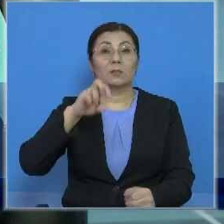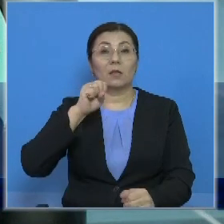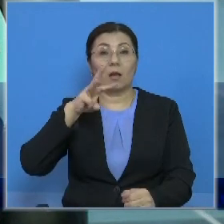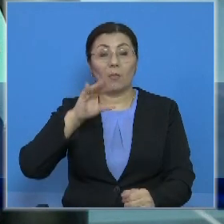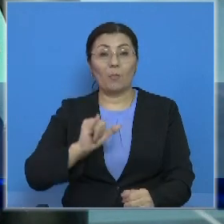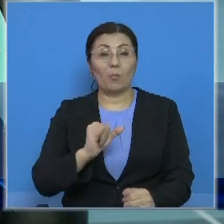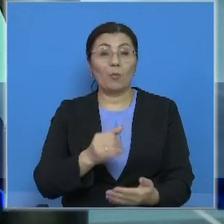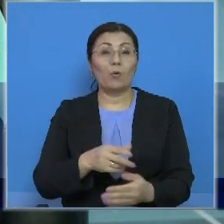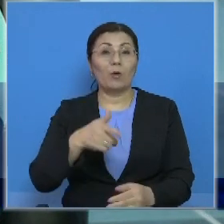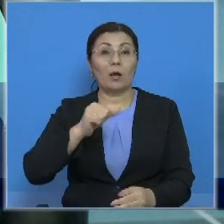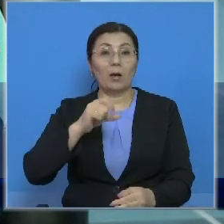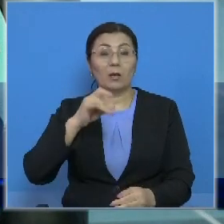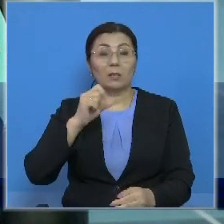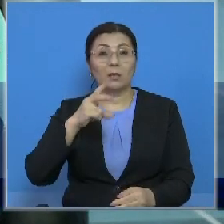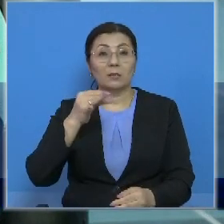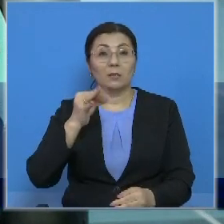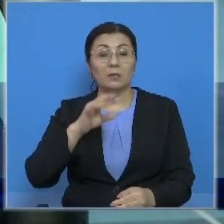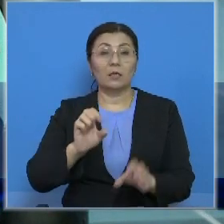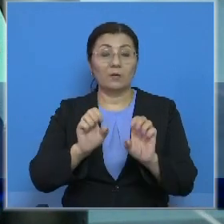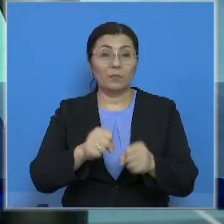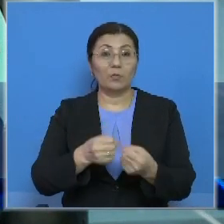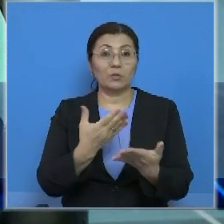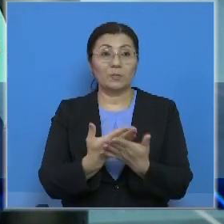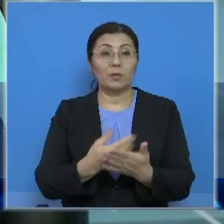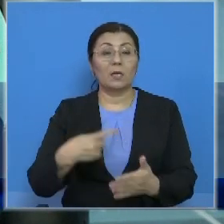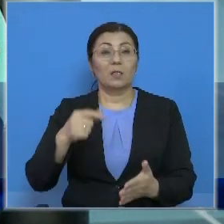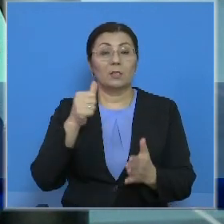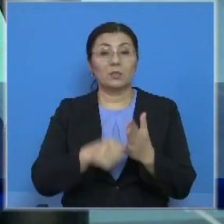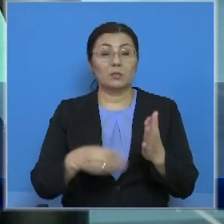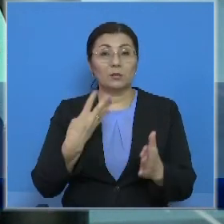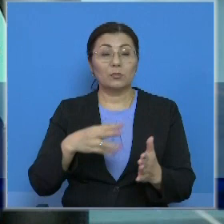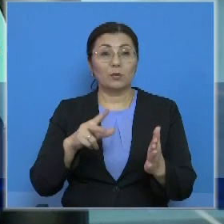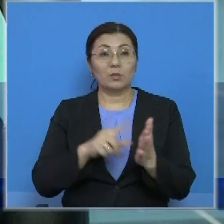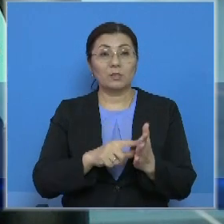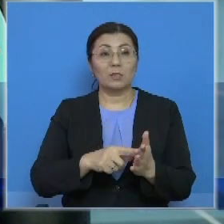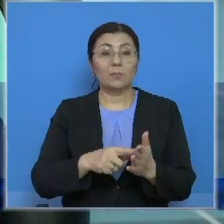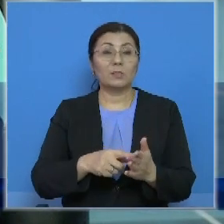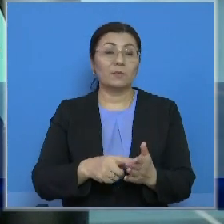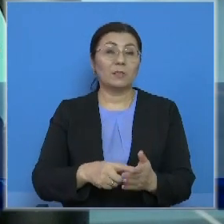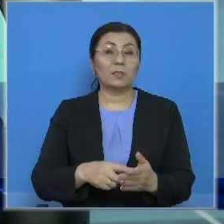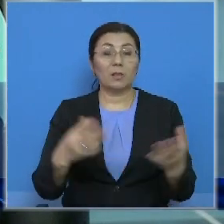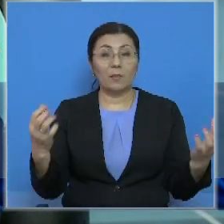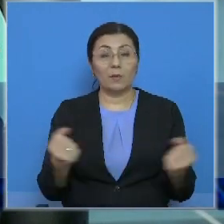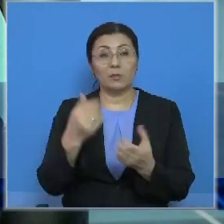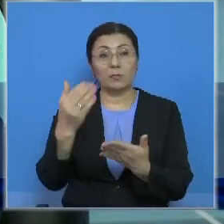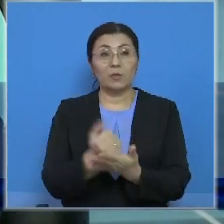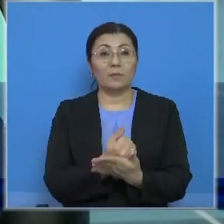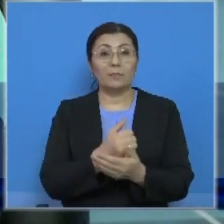Данные инструменты, допустим, по субсидированию 1647 проектов получили поддержку, по гарантированию 1458.